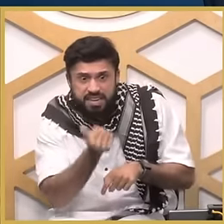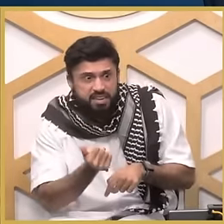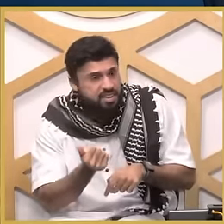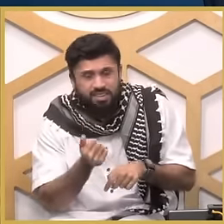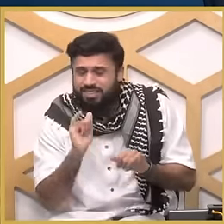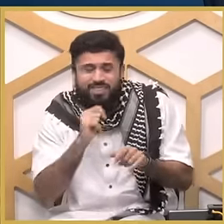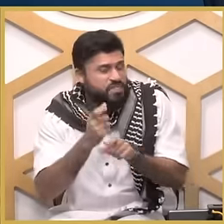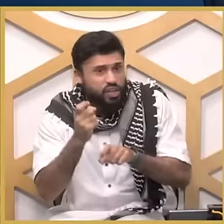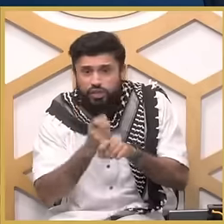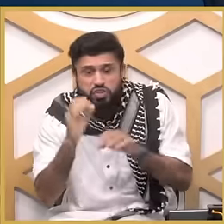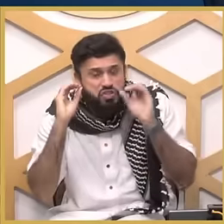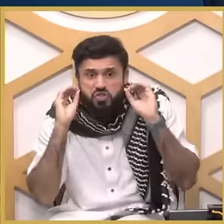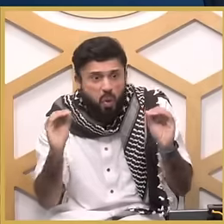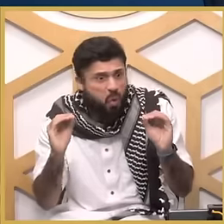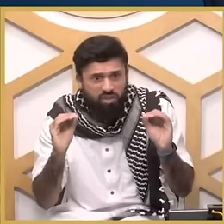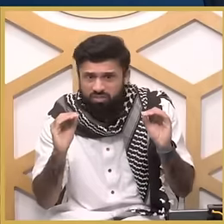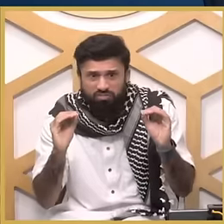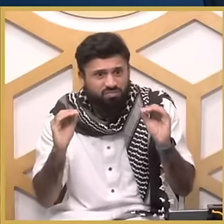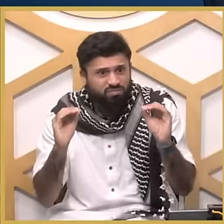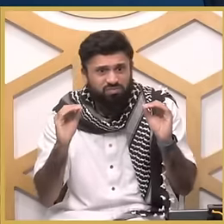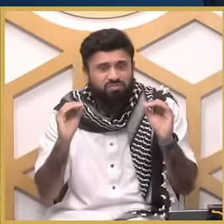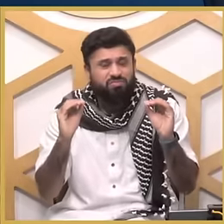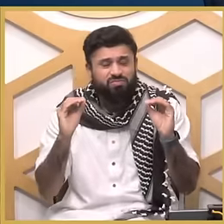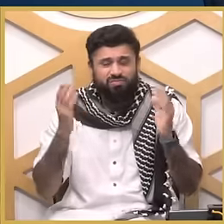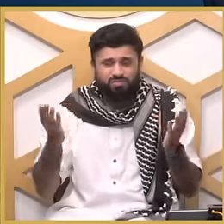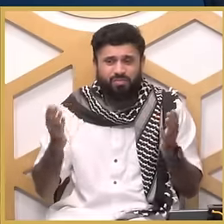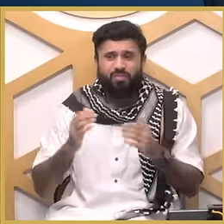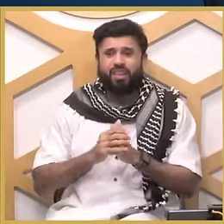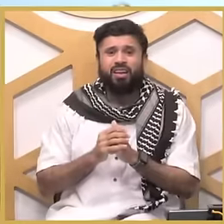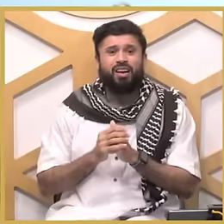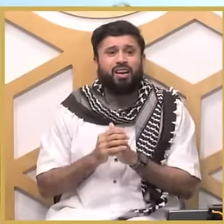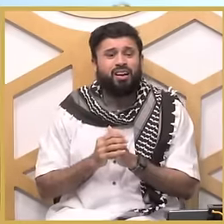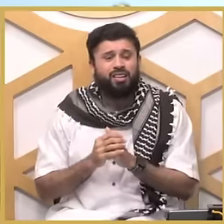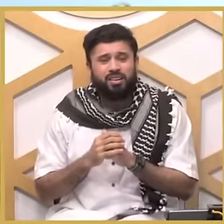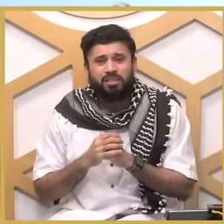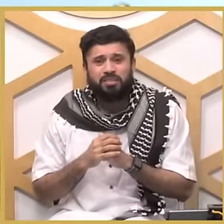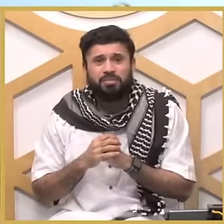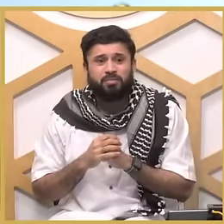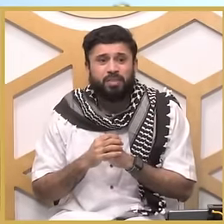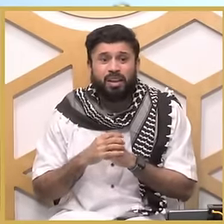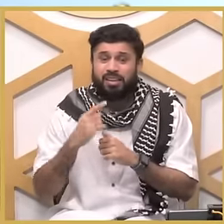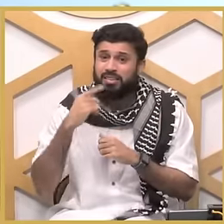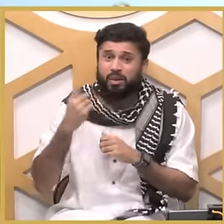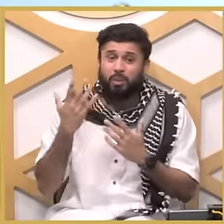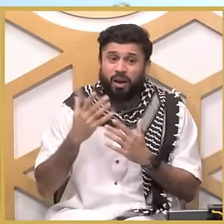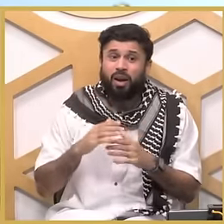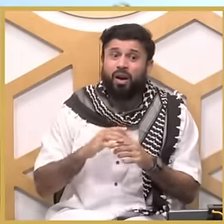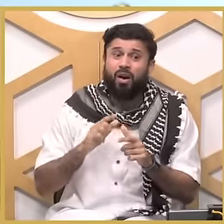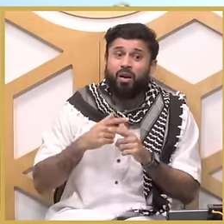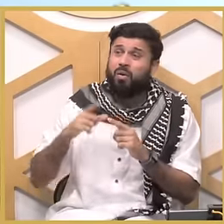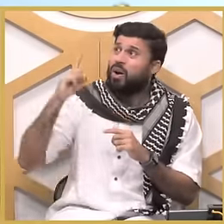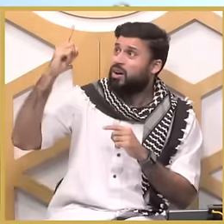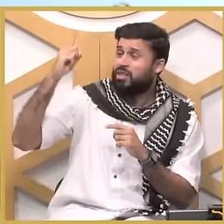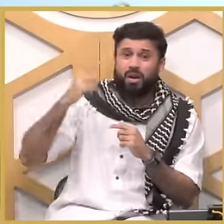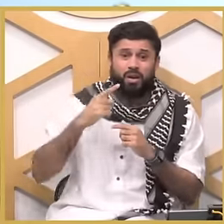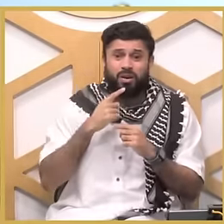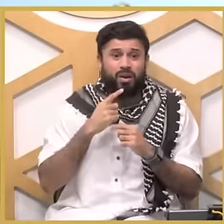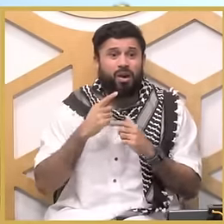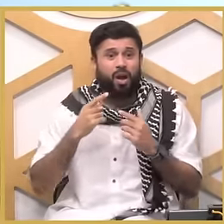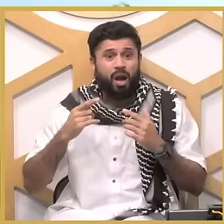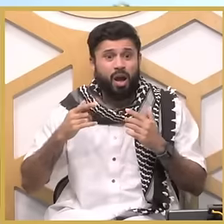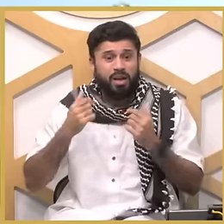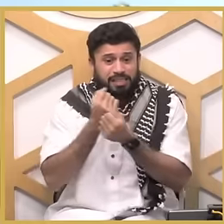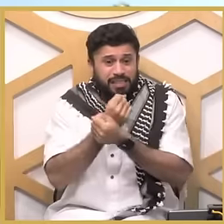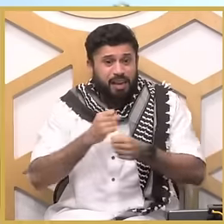estimate of His greatness, subhanahu wa ta'ala. أَرْجُ اللَّهُ وَأَخَافُ ذَنْبِي شَيْخ. And that's the thing, Allah will spare you from what you fear, but do you even fear